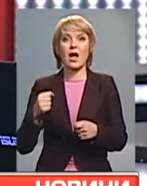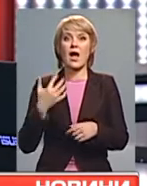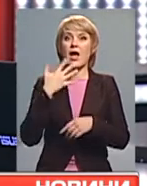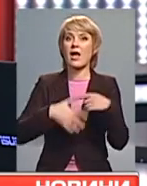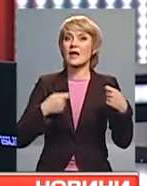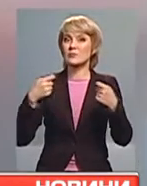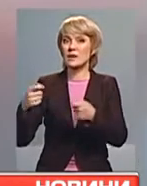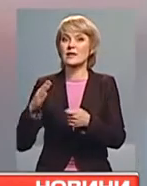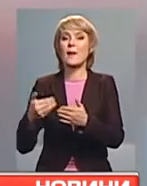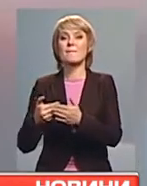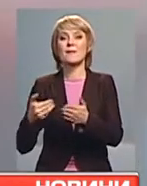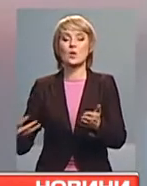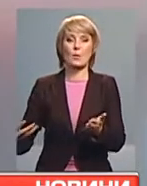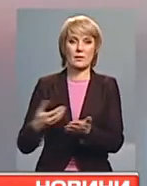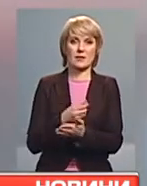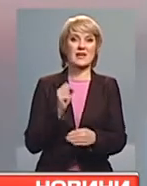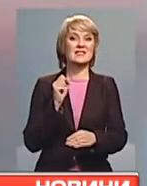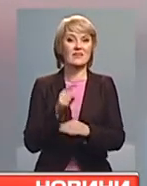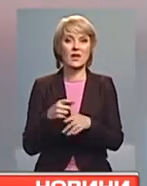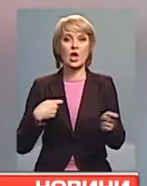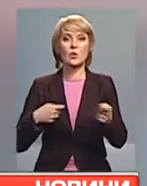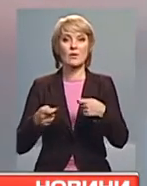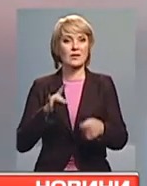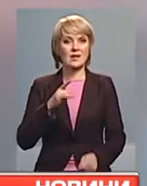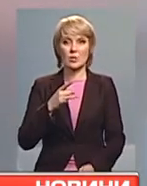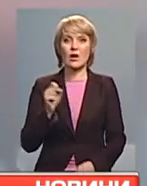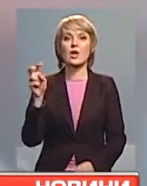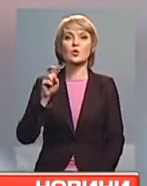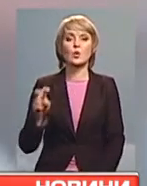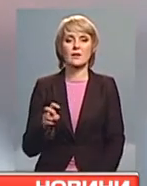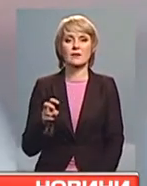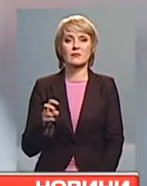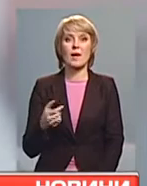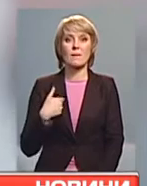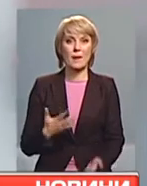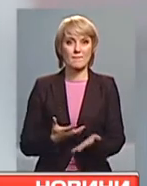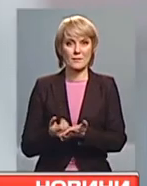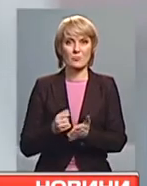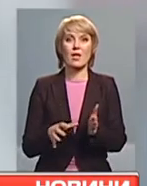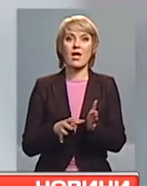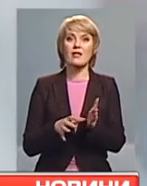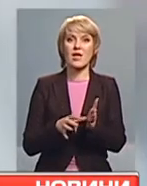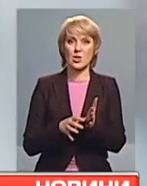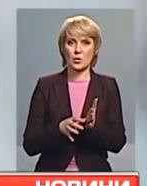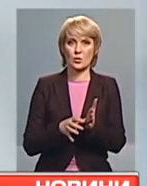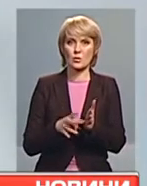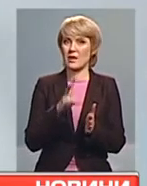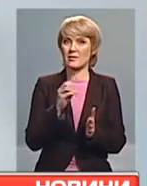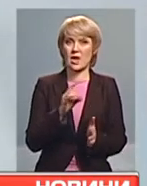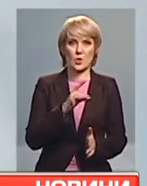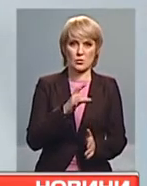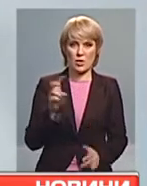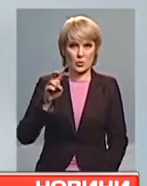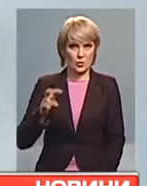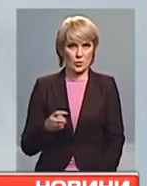передоплатою. Поставлено завдання – торгувати не за рублі, а за долари. Оскільки ми платимо за енергоресурси не рублями, а